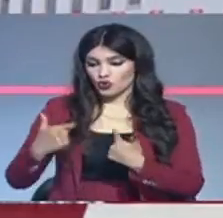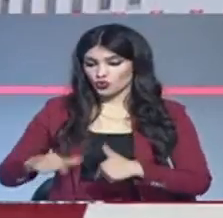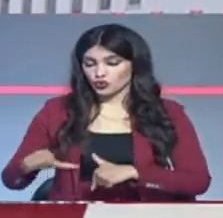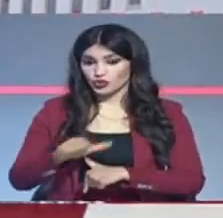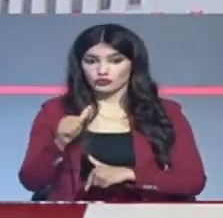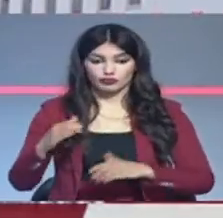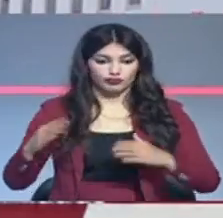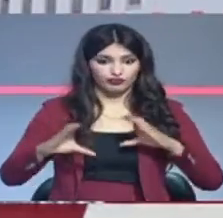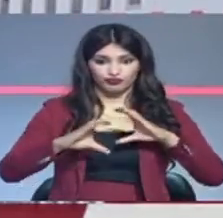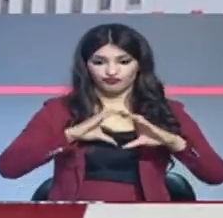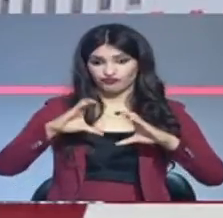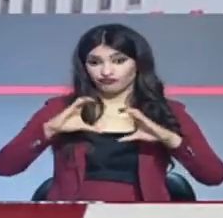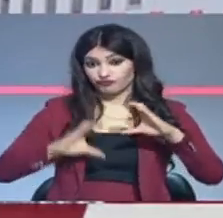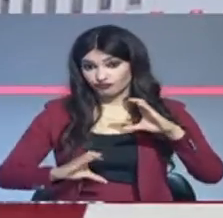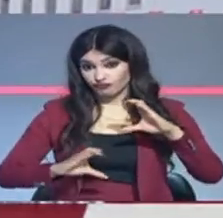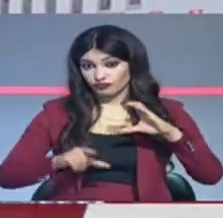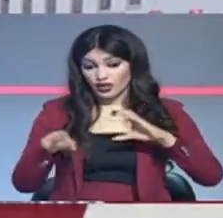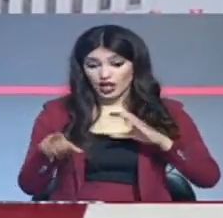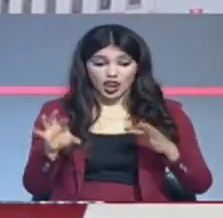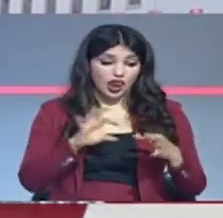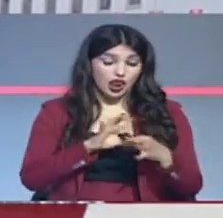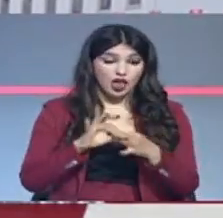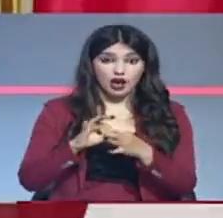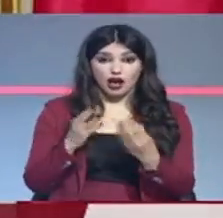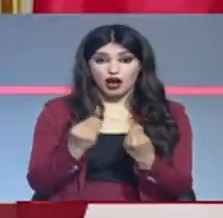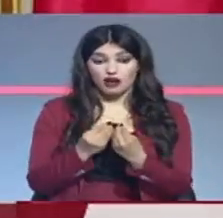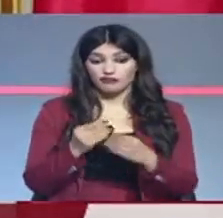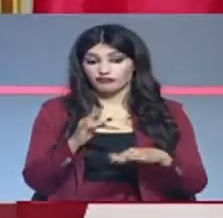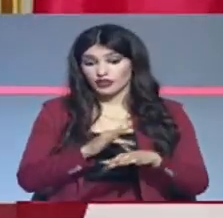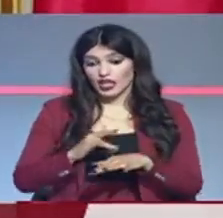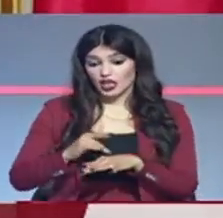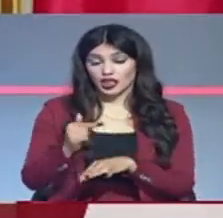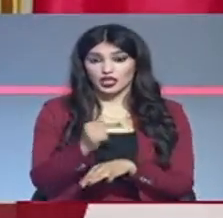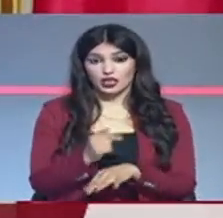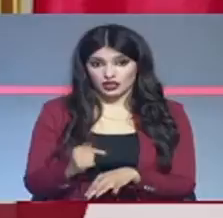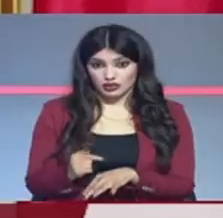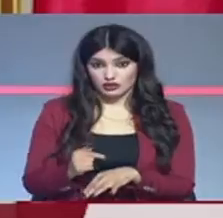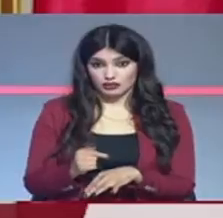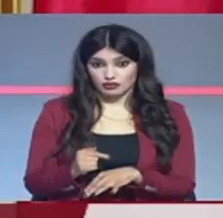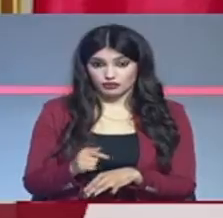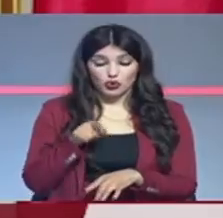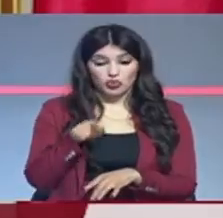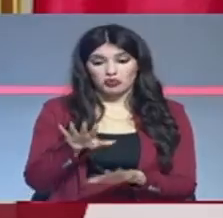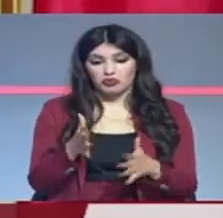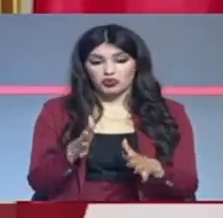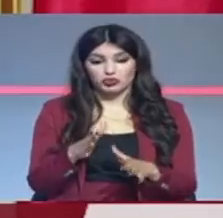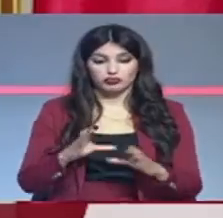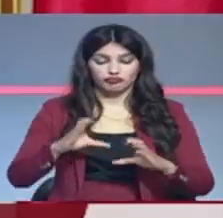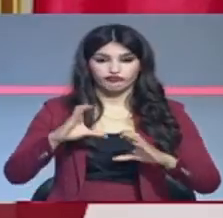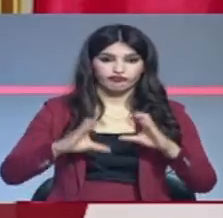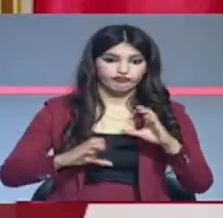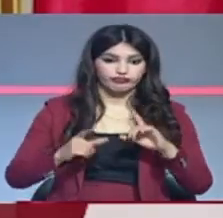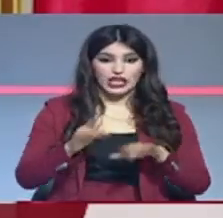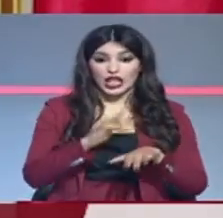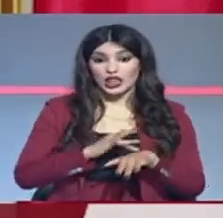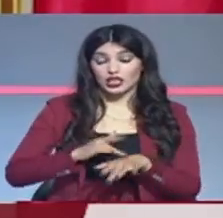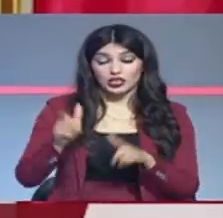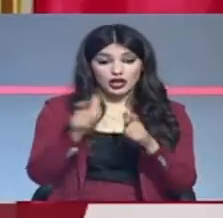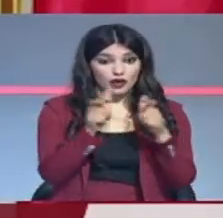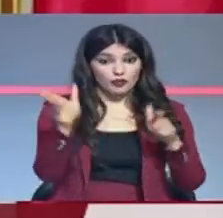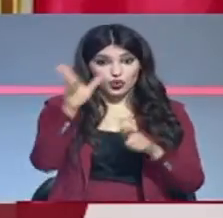تعطلت وان العلاقه بينهما دخلت الى منعطفات خطيره وافضت الى ما يشبه العطار على مؤسسات الدوله